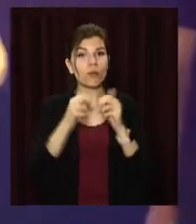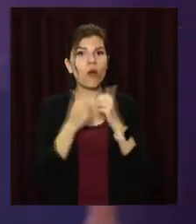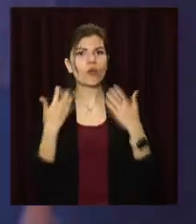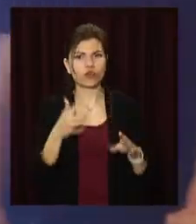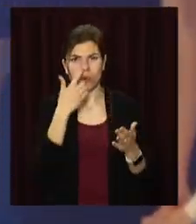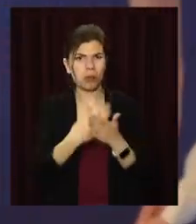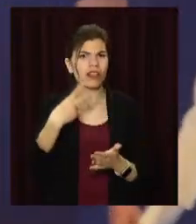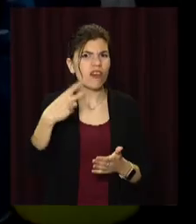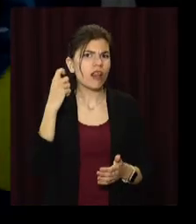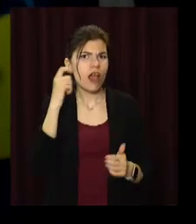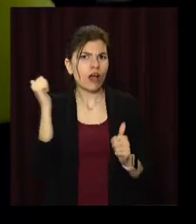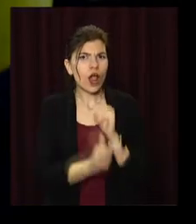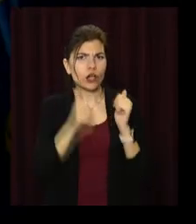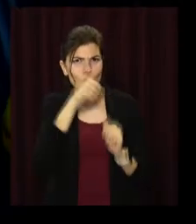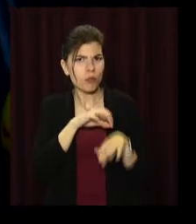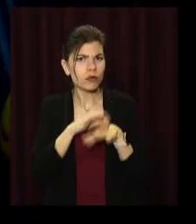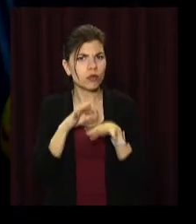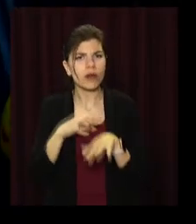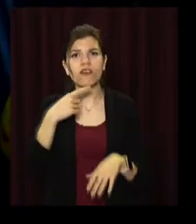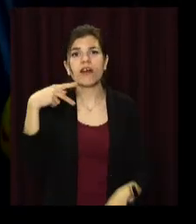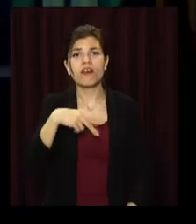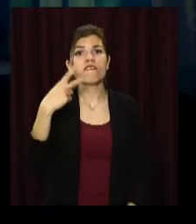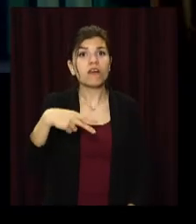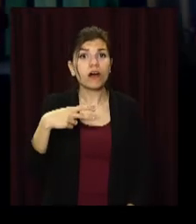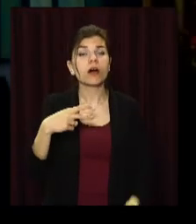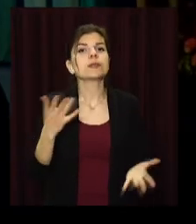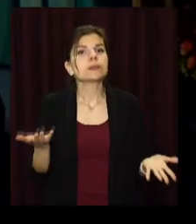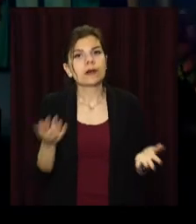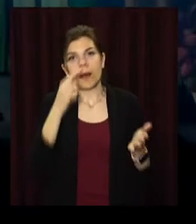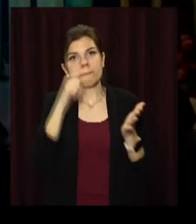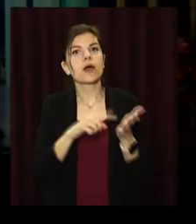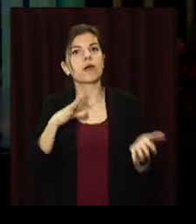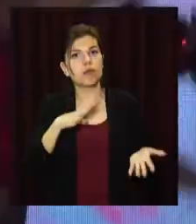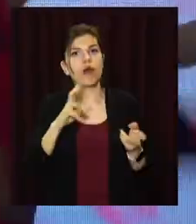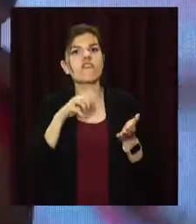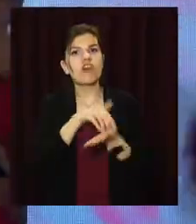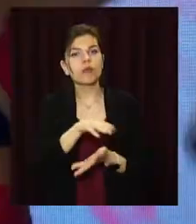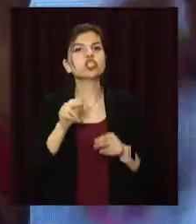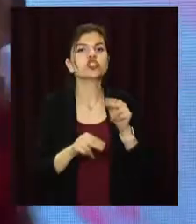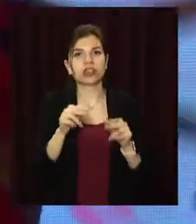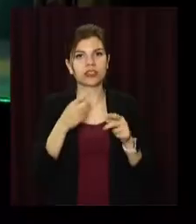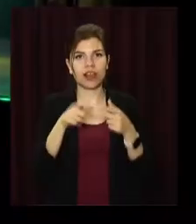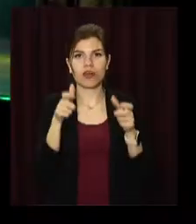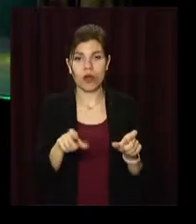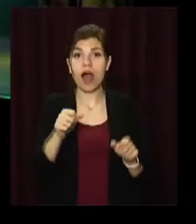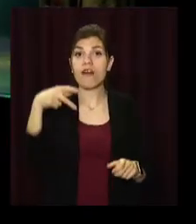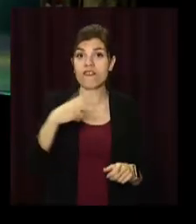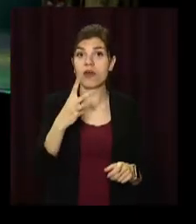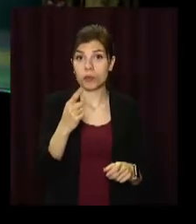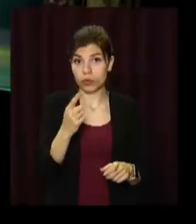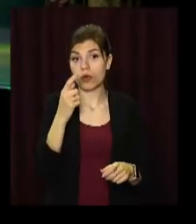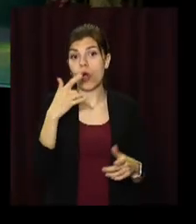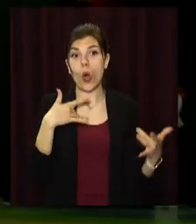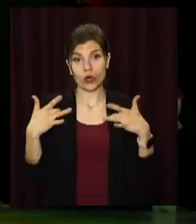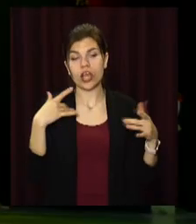років. Організатори кажуть, у 2020-му довелося відмовитися від конкурсу через пандемію. Та у 2021-му концерт вирішили